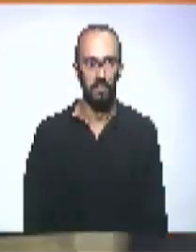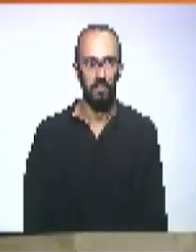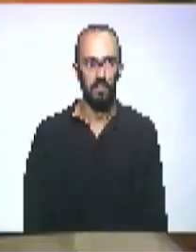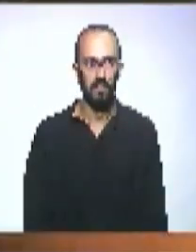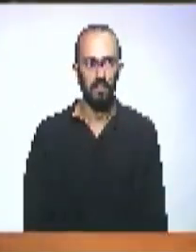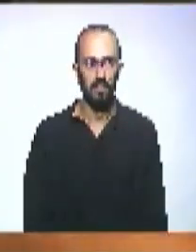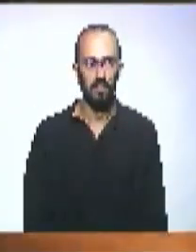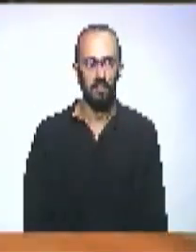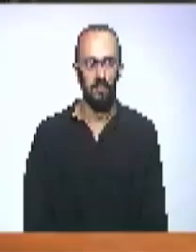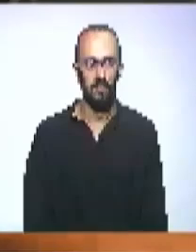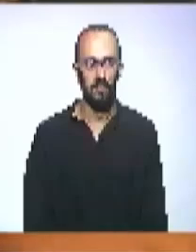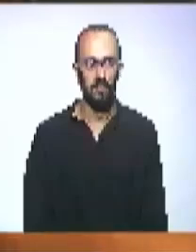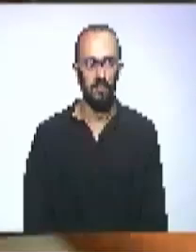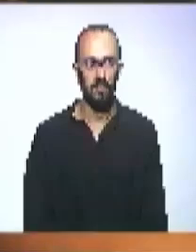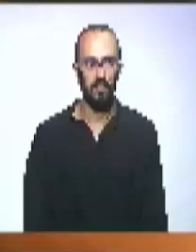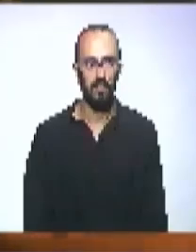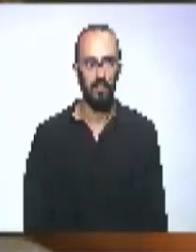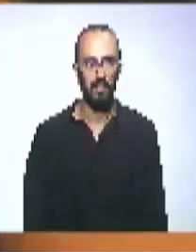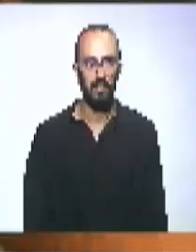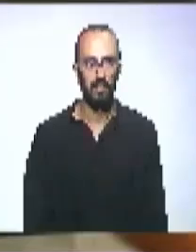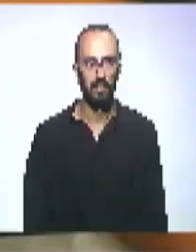جميل. تمام كده؟